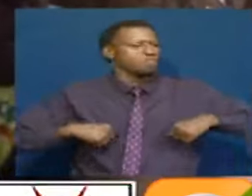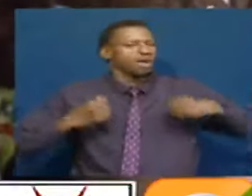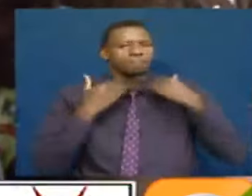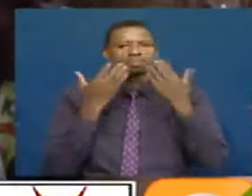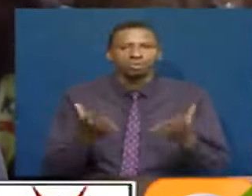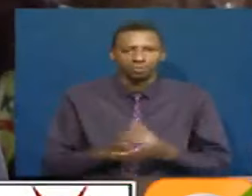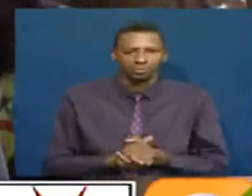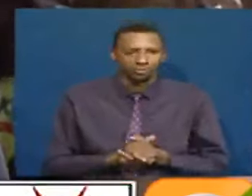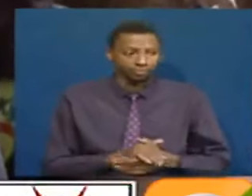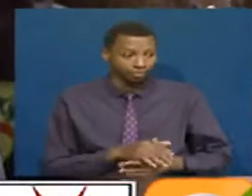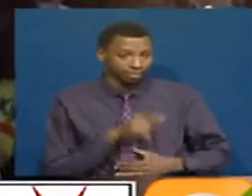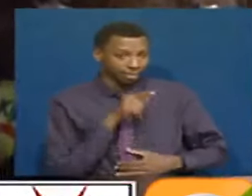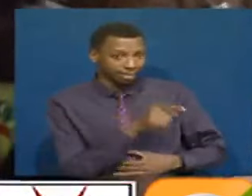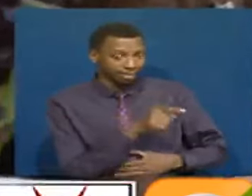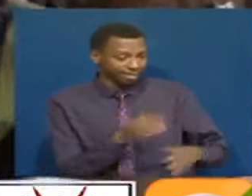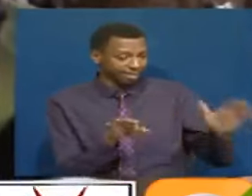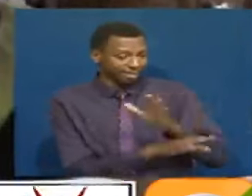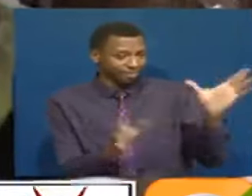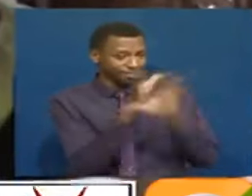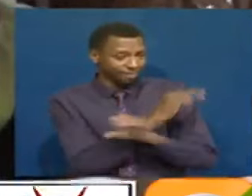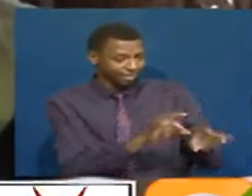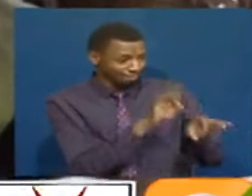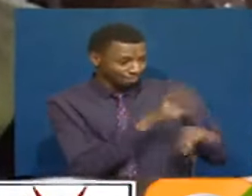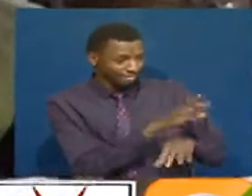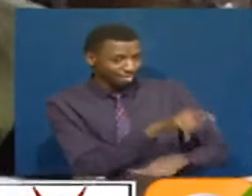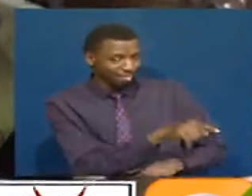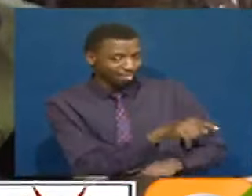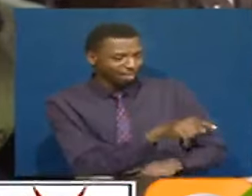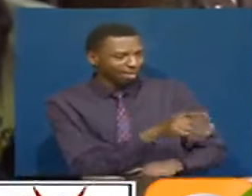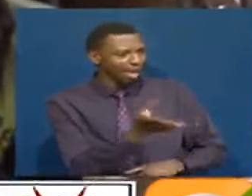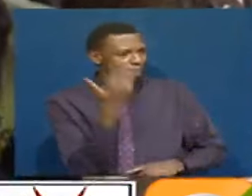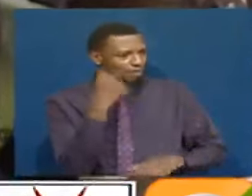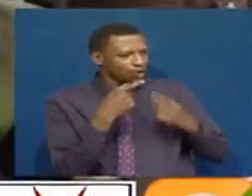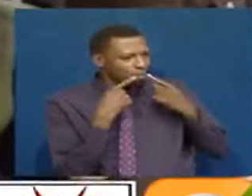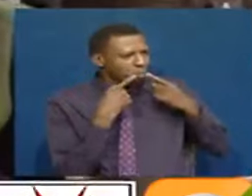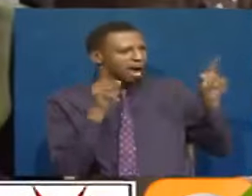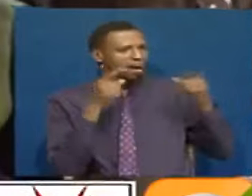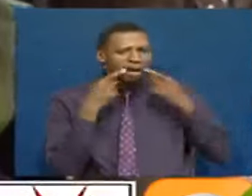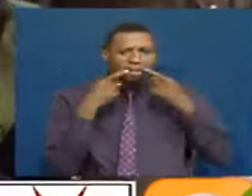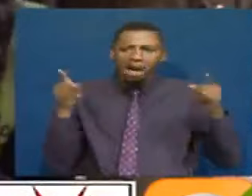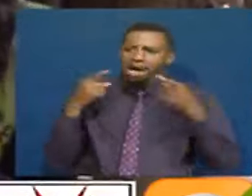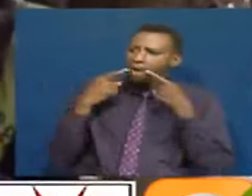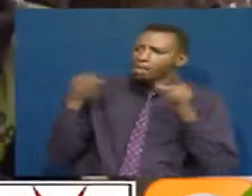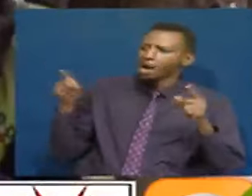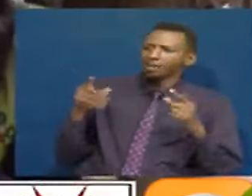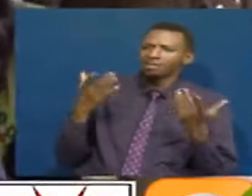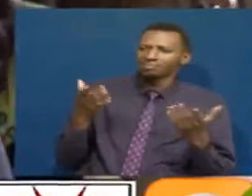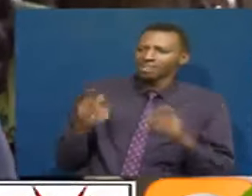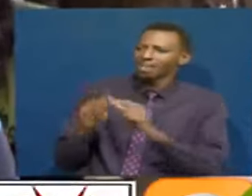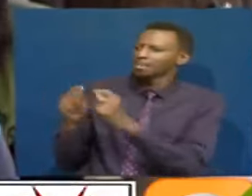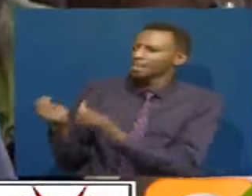Yule naibu wa rais mwenye ametolewa alikuwa akitangaza ukabila popote